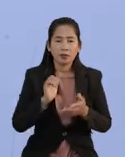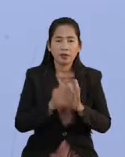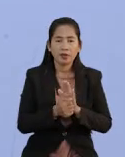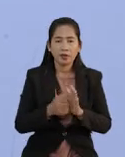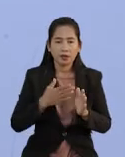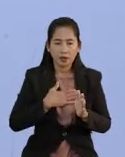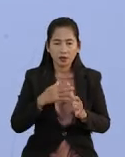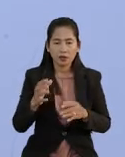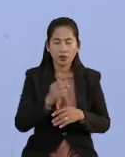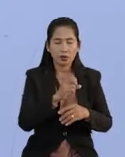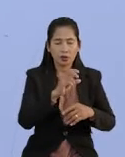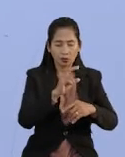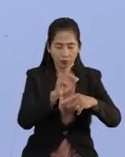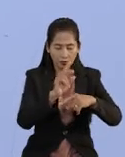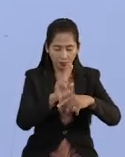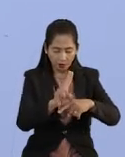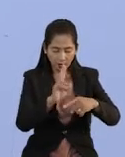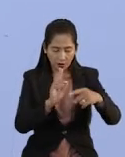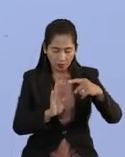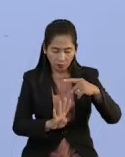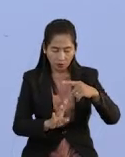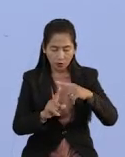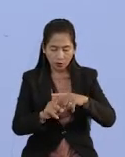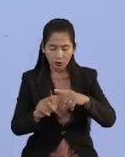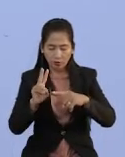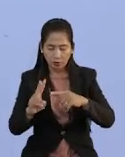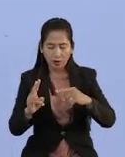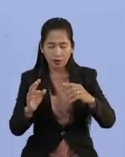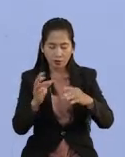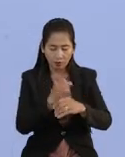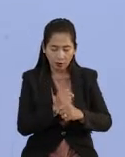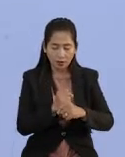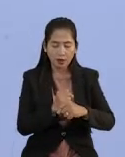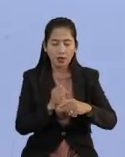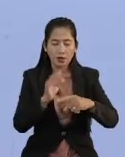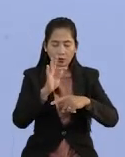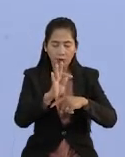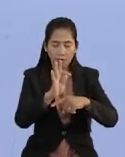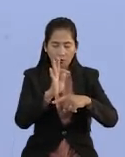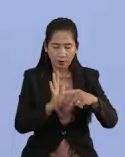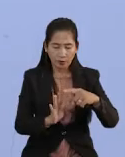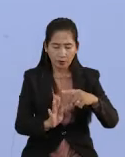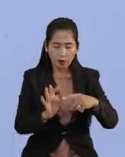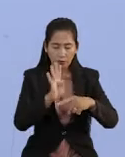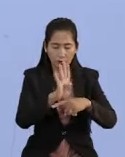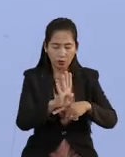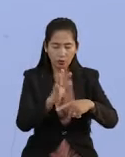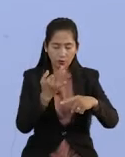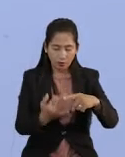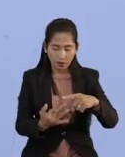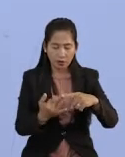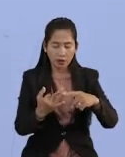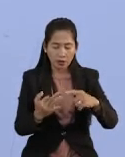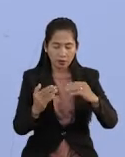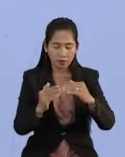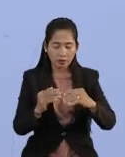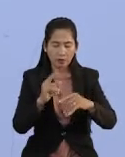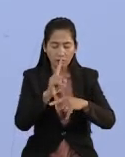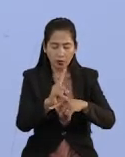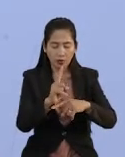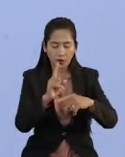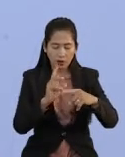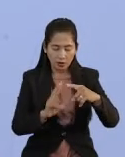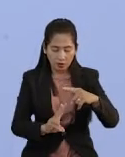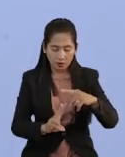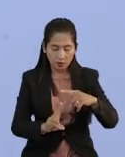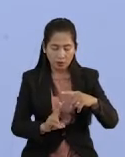đại dương do pi phía buồn mà côn nâng mê pi nô dương nâng bàn phật thiện mỗi tiết cứ buôn phịa làm bấy sma nâng